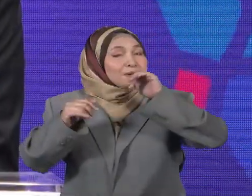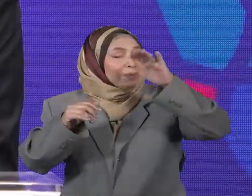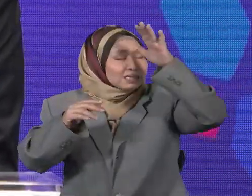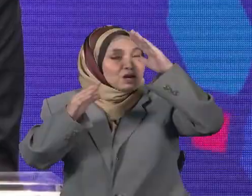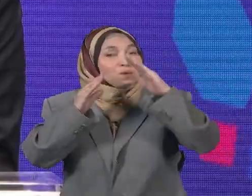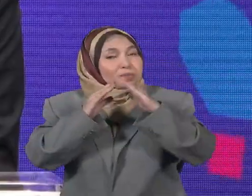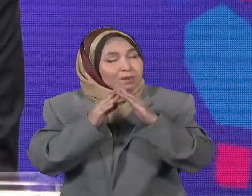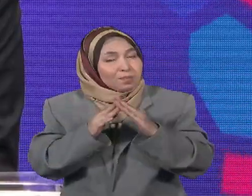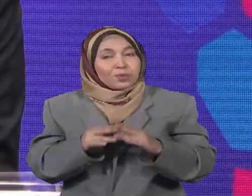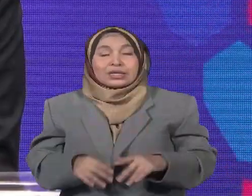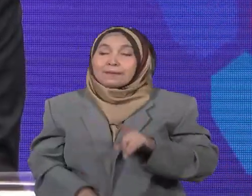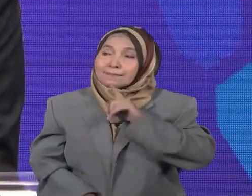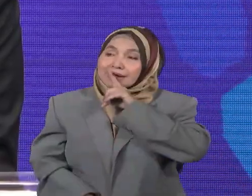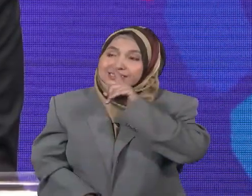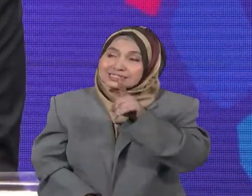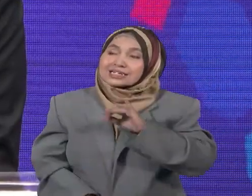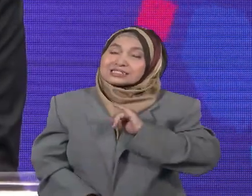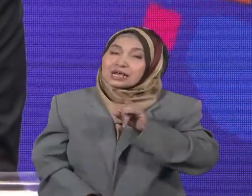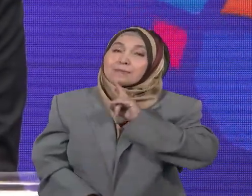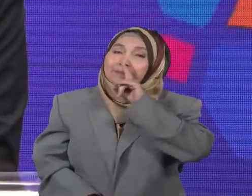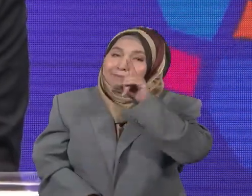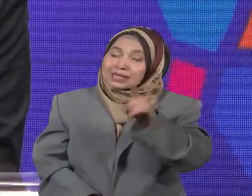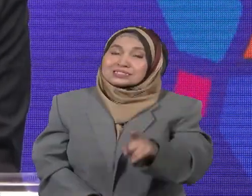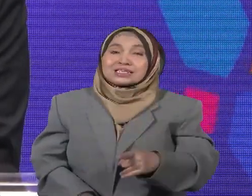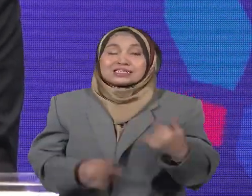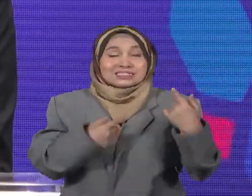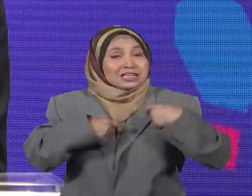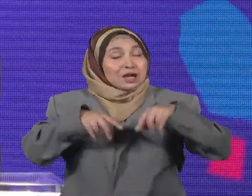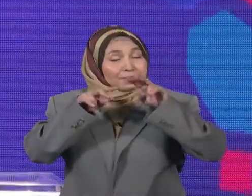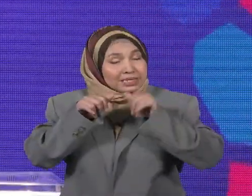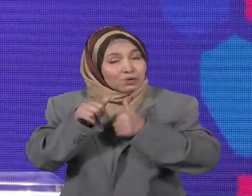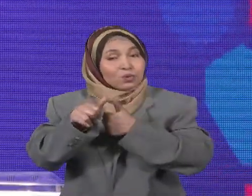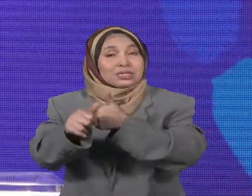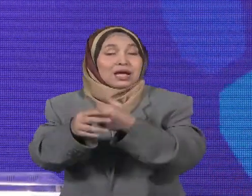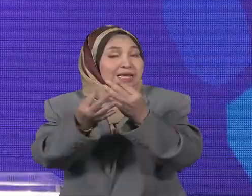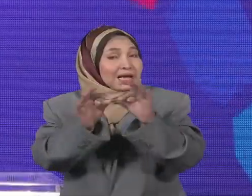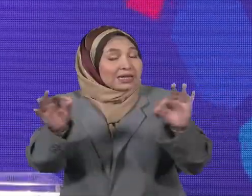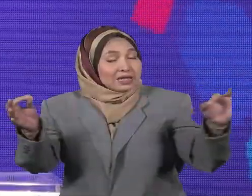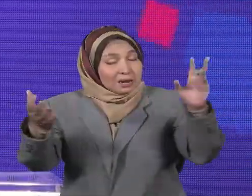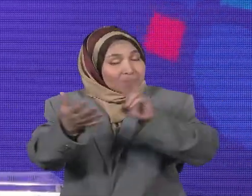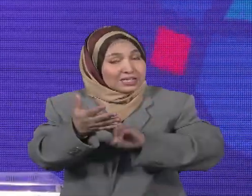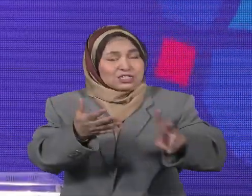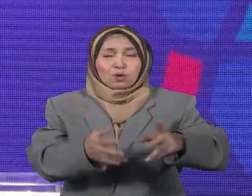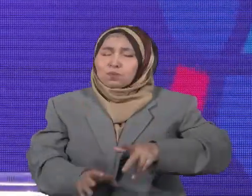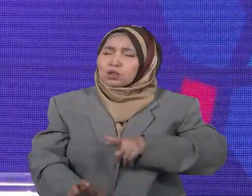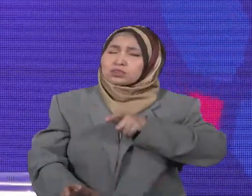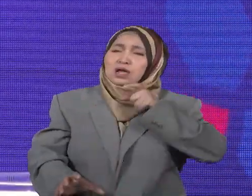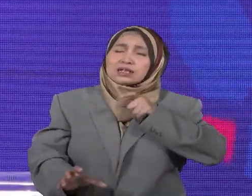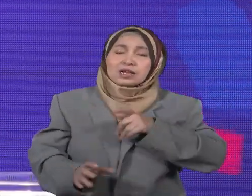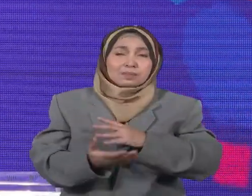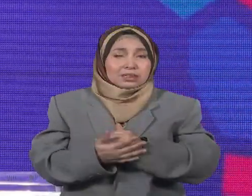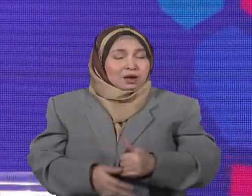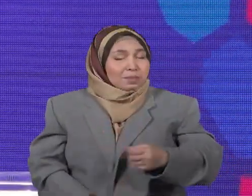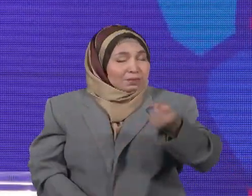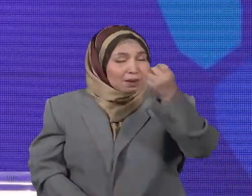juga, saya pasti sedang mengikuti ayat demi ayat, baca-baca, tarik-tarik. Ustaz